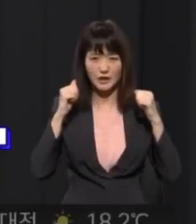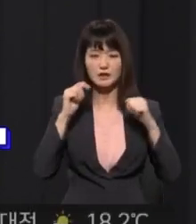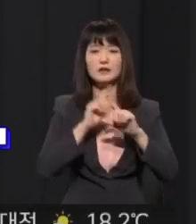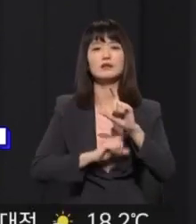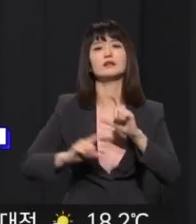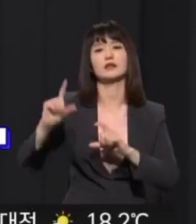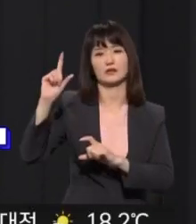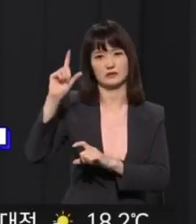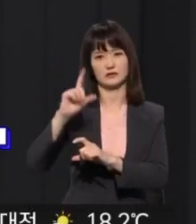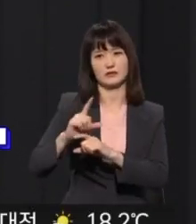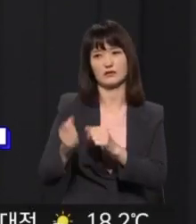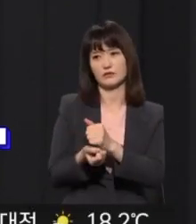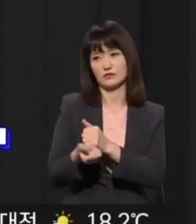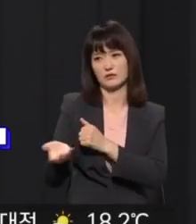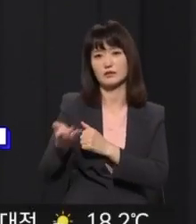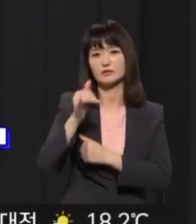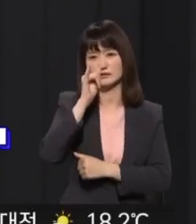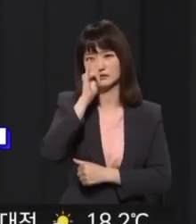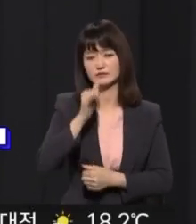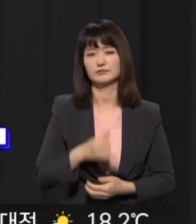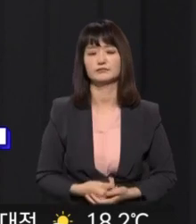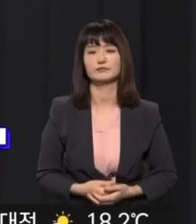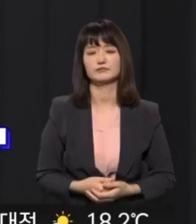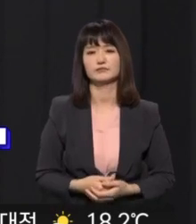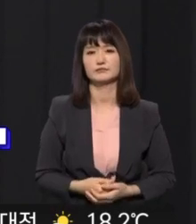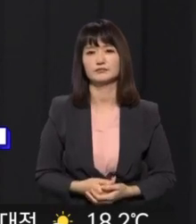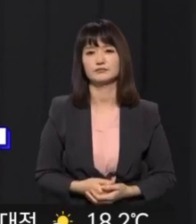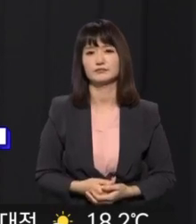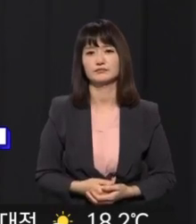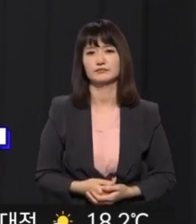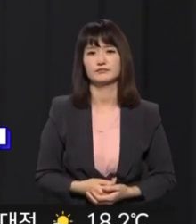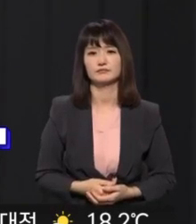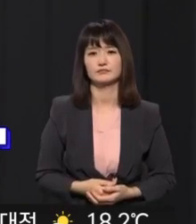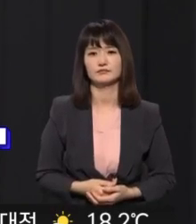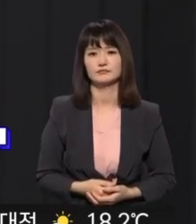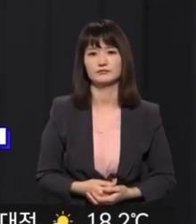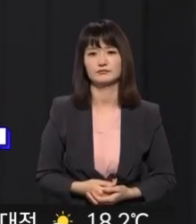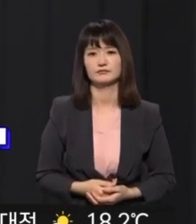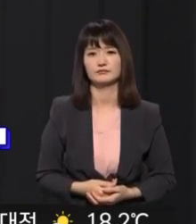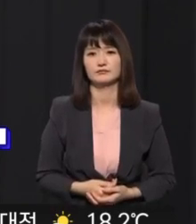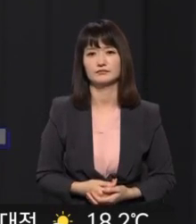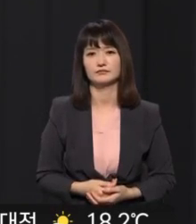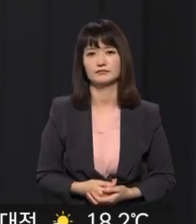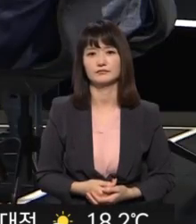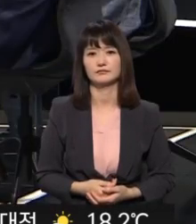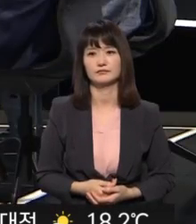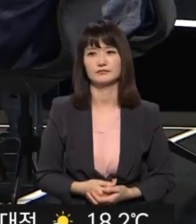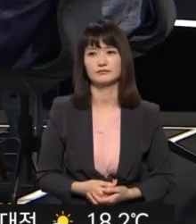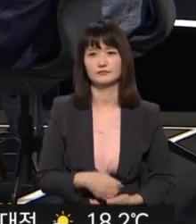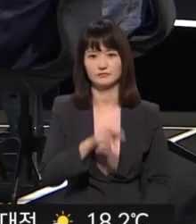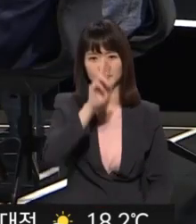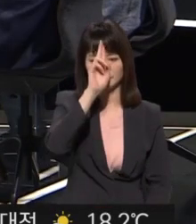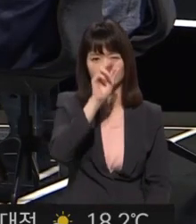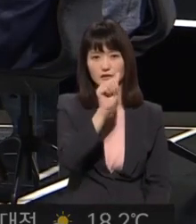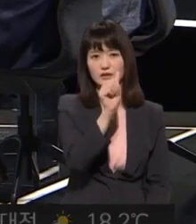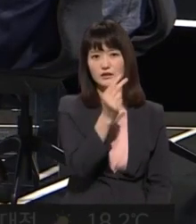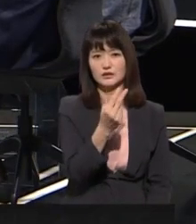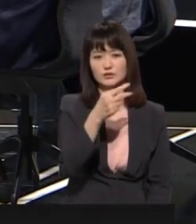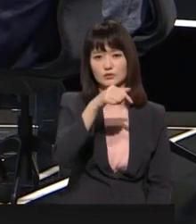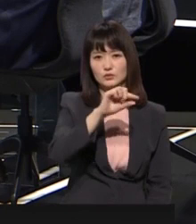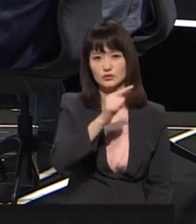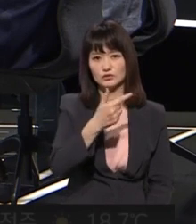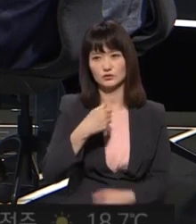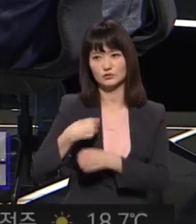수 있는 그런 기반이 될 수도 있다. 저는 그렇게 봐요. BTS 입장에서. 예. 박효신 씨가 군대 가서